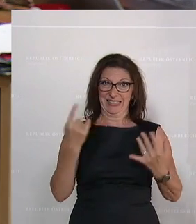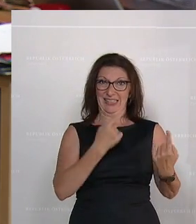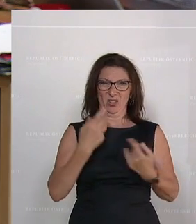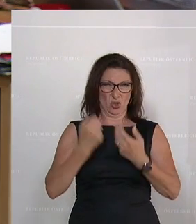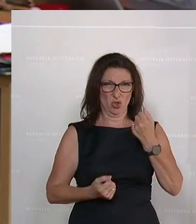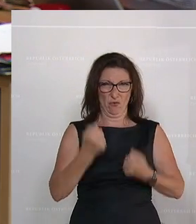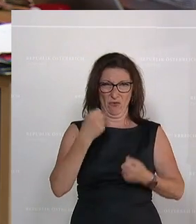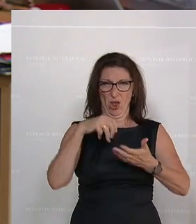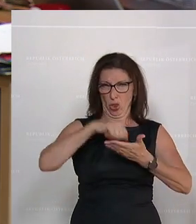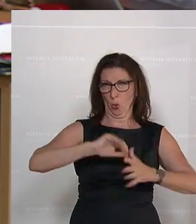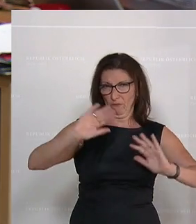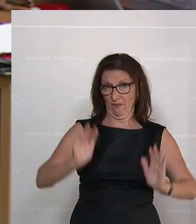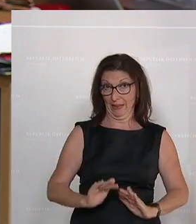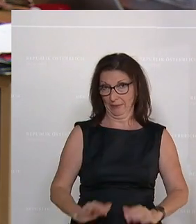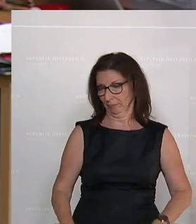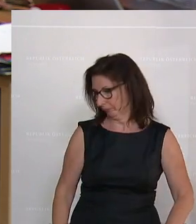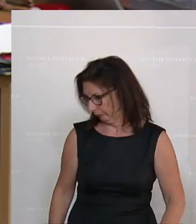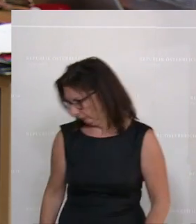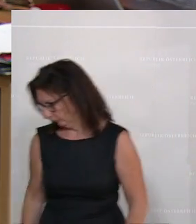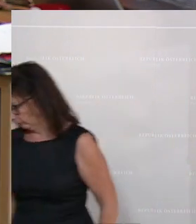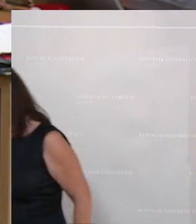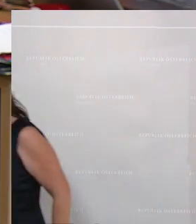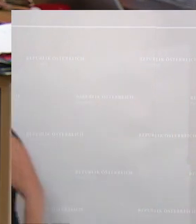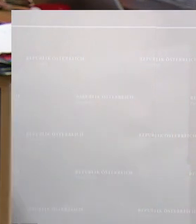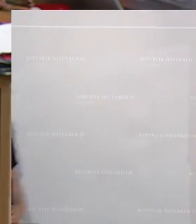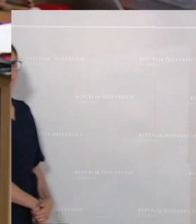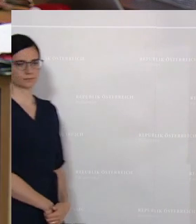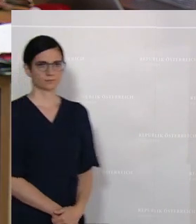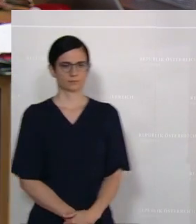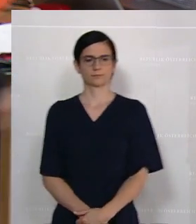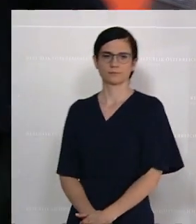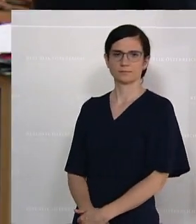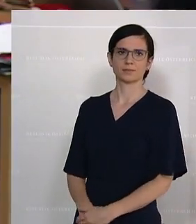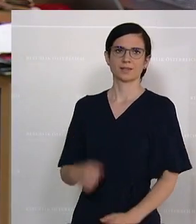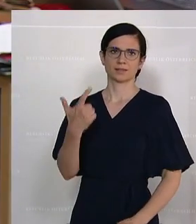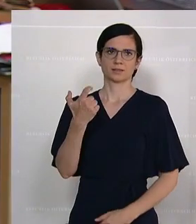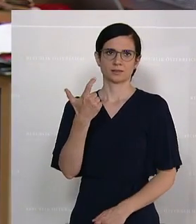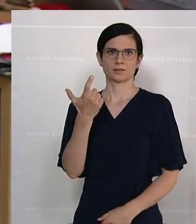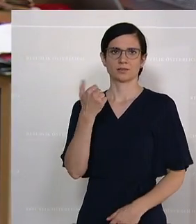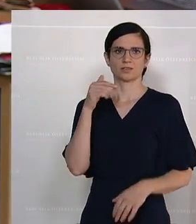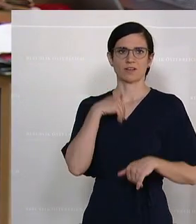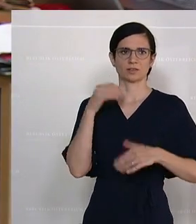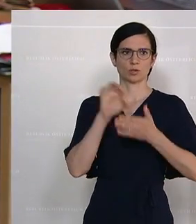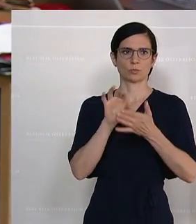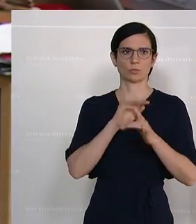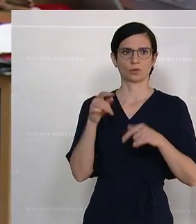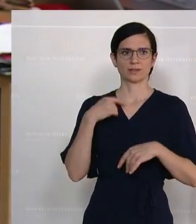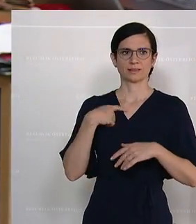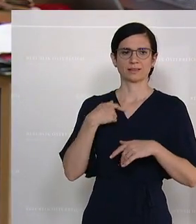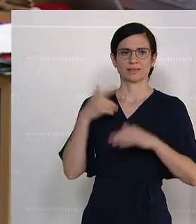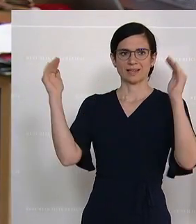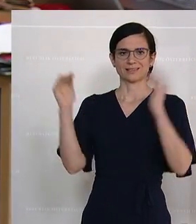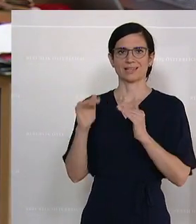zweiter punkt für arbeitnehmer ein arbeitnehmer senkung der lohnnebenkosten auch das kommt den arbeitnehmerinnen arbeitnehmern in direkt zugute